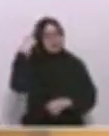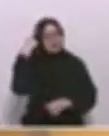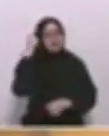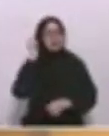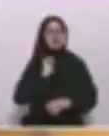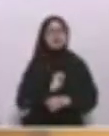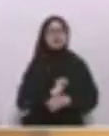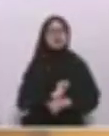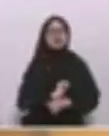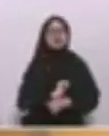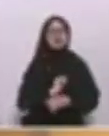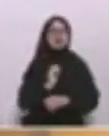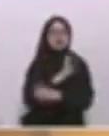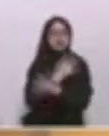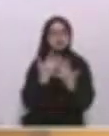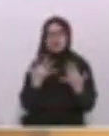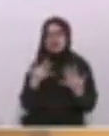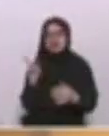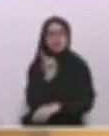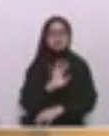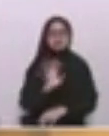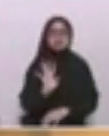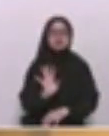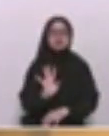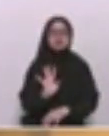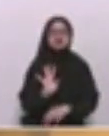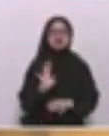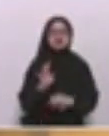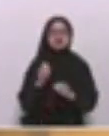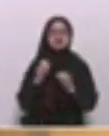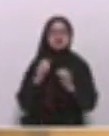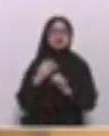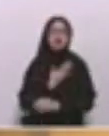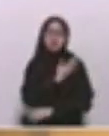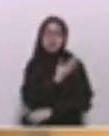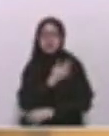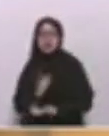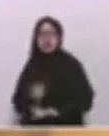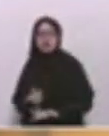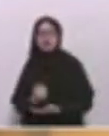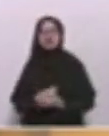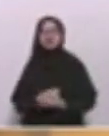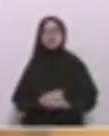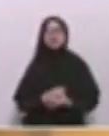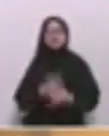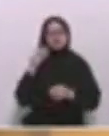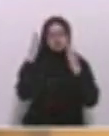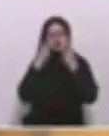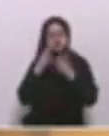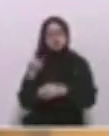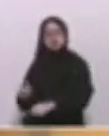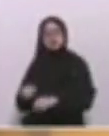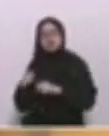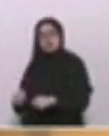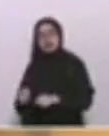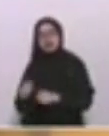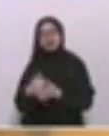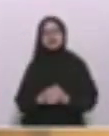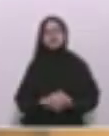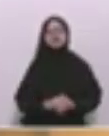kemudian supaya masyarakat kita tidak begitu mengorbankan dalam hal urusan pertambangan masih